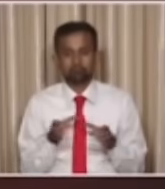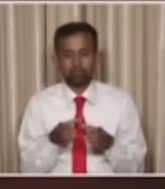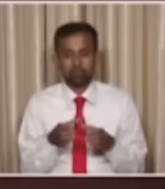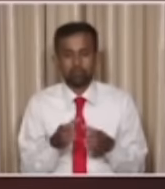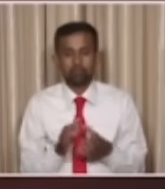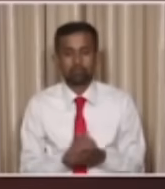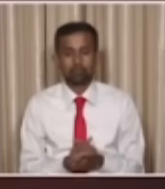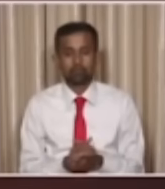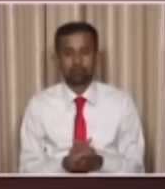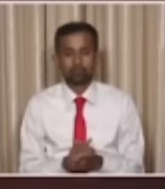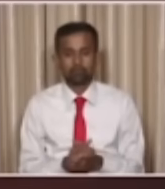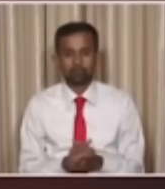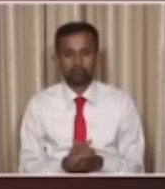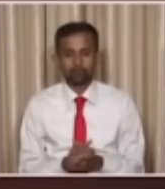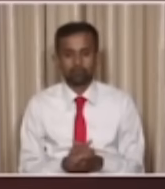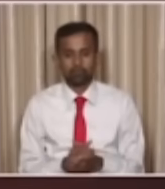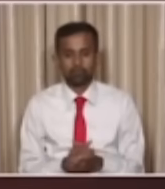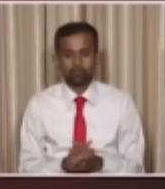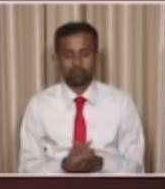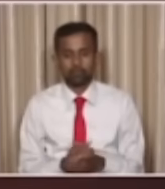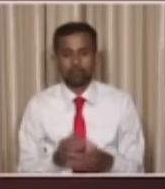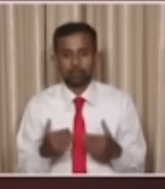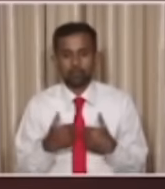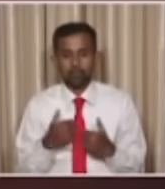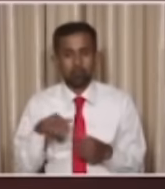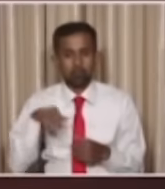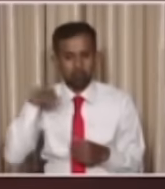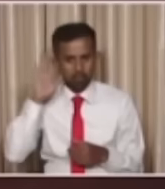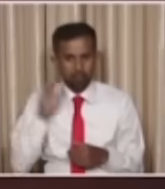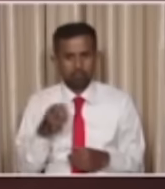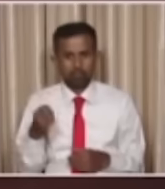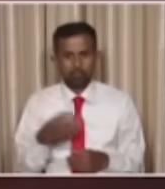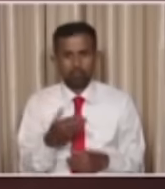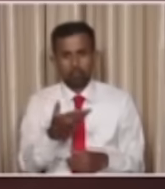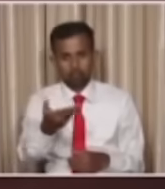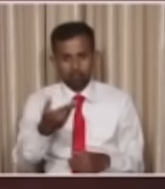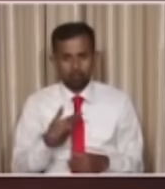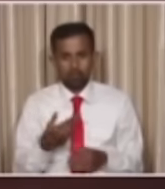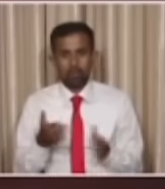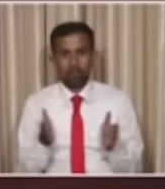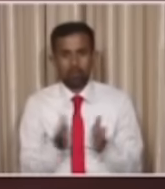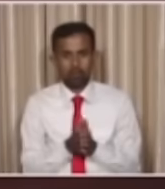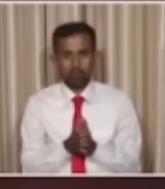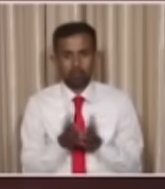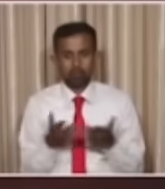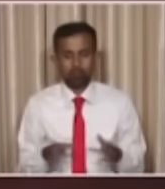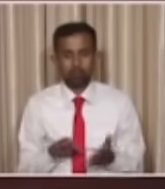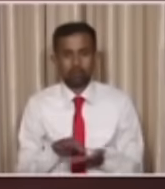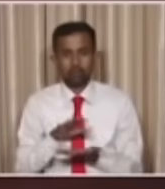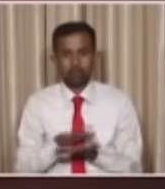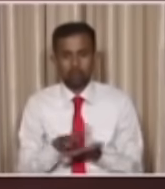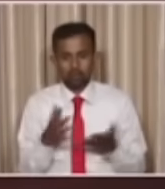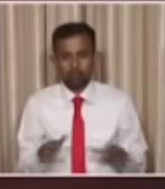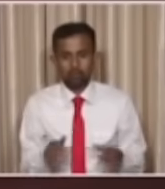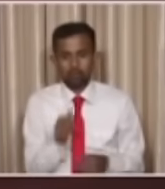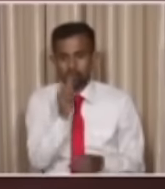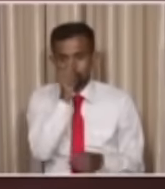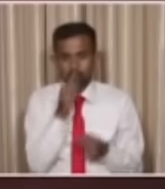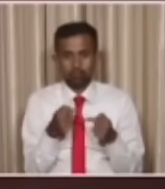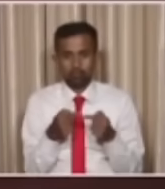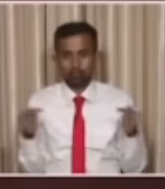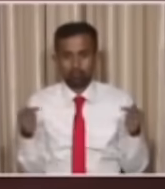තමයි දැන් අපි පහුගිය දවස්වල ඔබතුමාලා අපි එකට එකතු වෙලා සම්මත කරපු දූෂණ විරෝධී